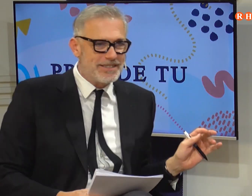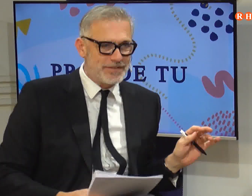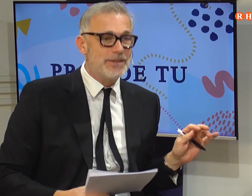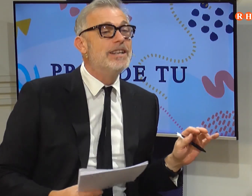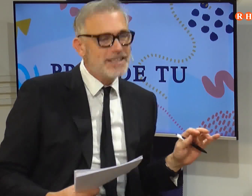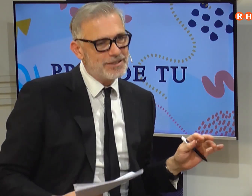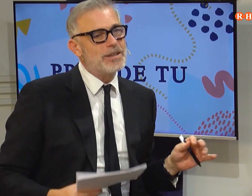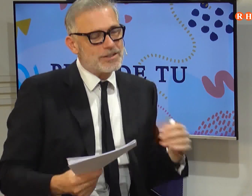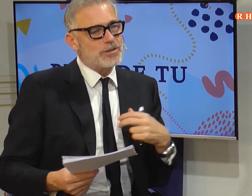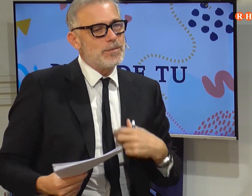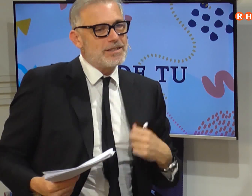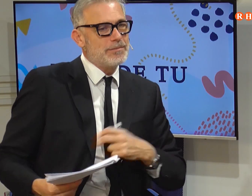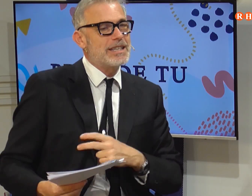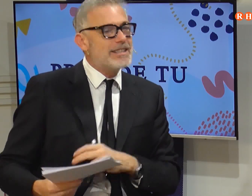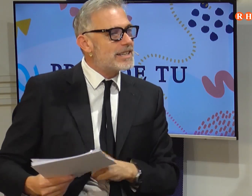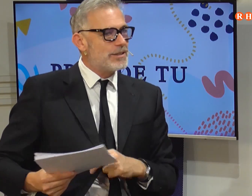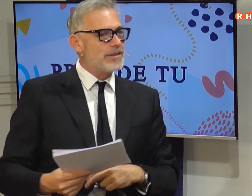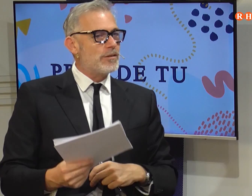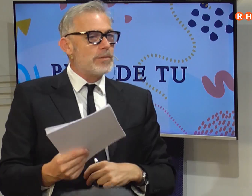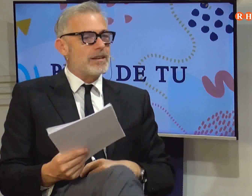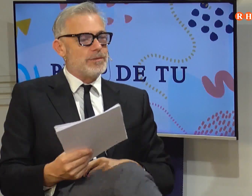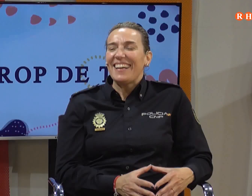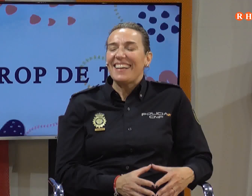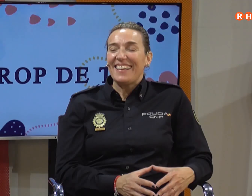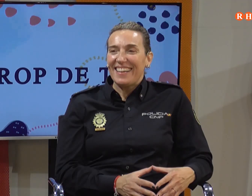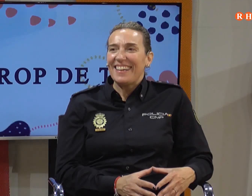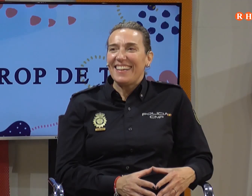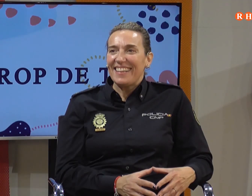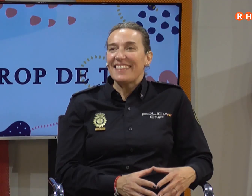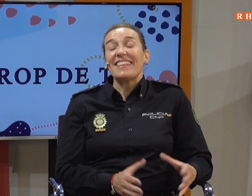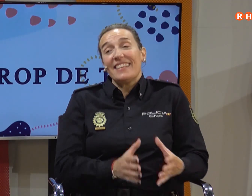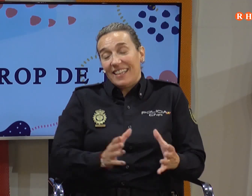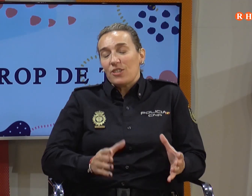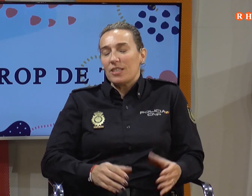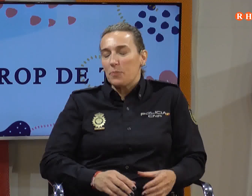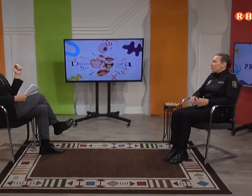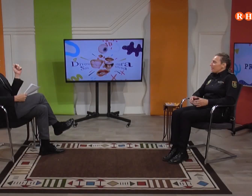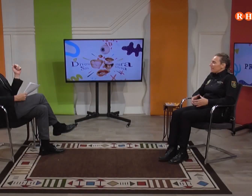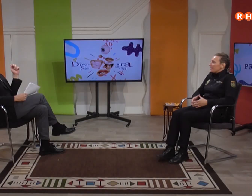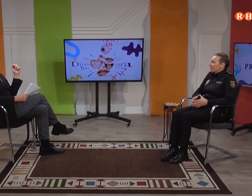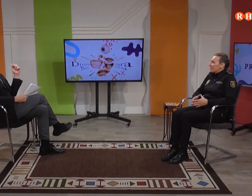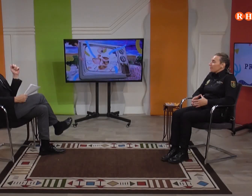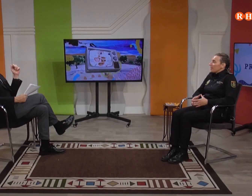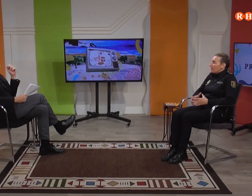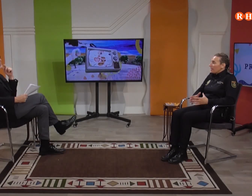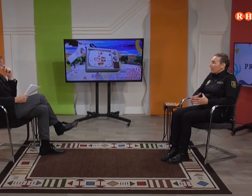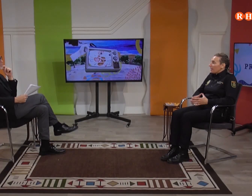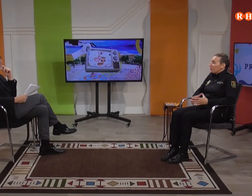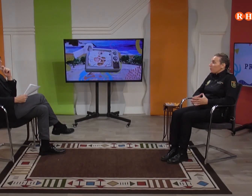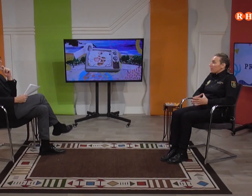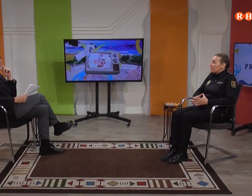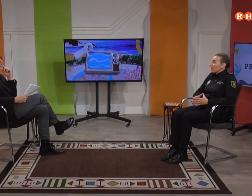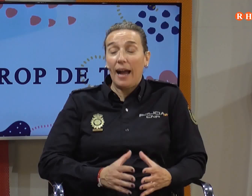després, no? Però no, els seres humans tenim aquesta tentació, no, de comprar moltes vegades per damunt de les nostres possibilitats. De les nostres possibilitats, exacte.